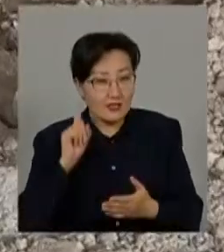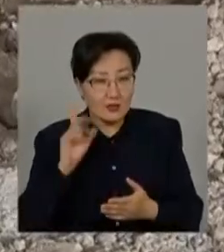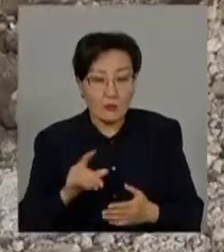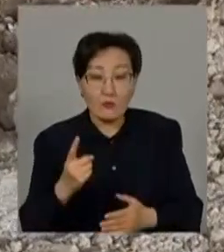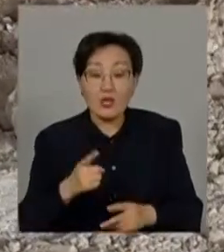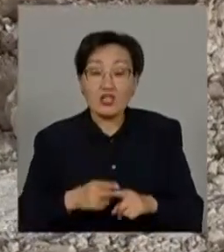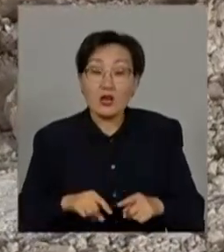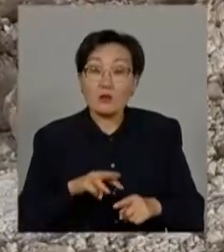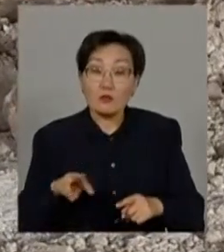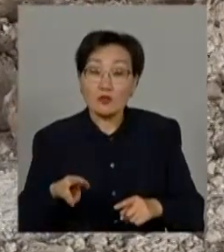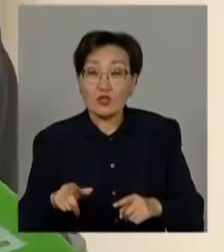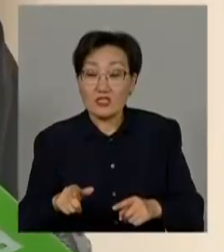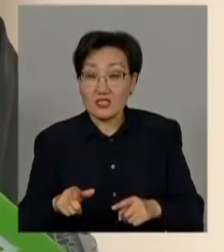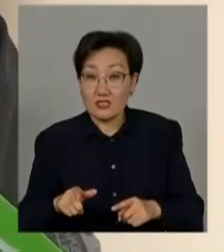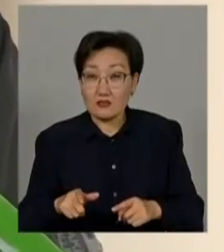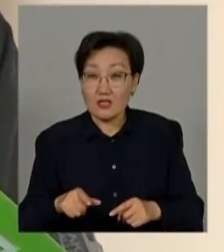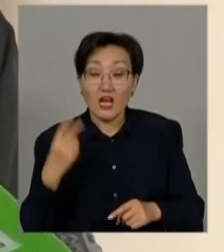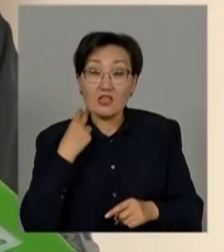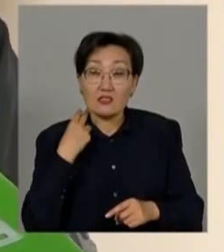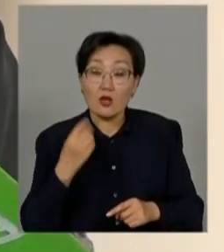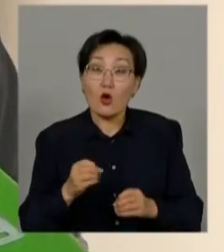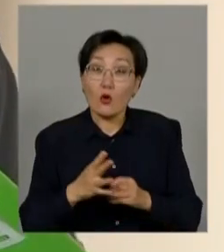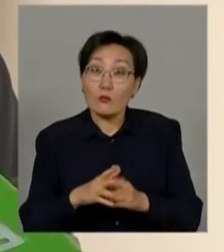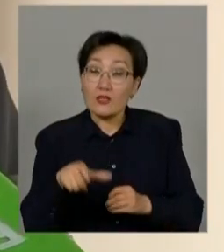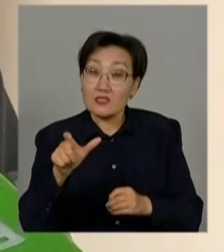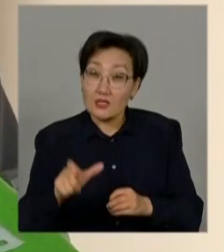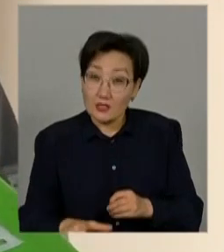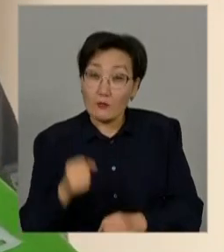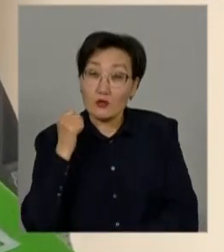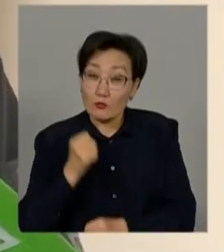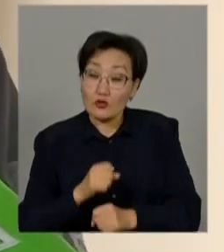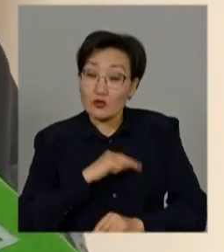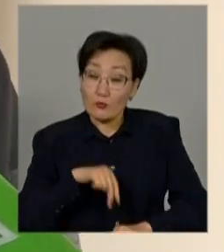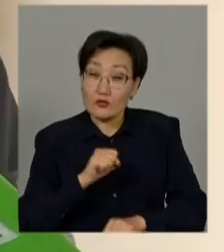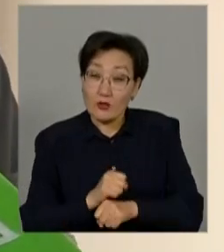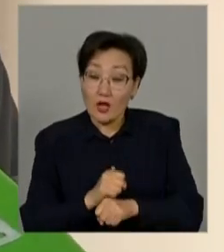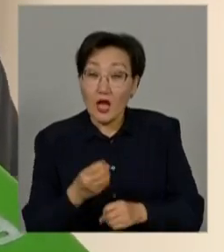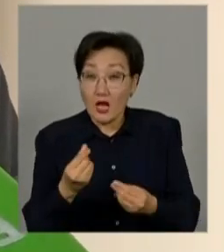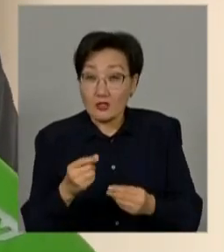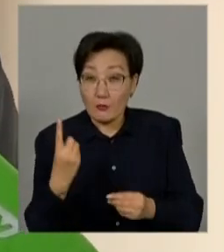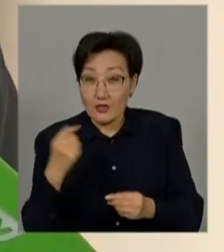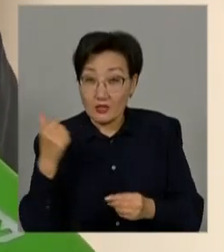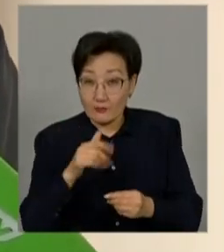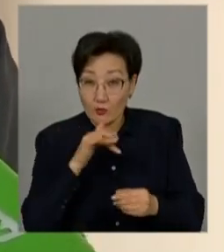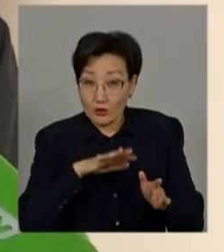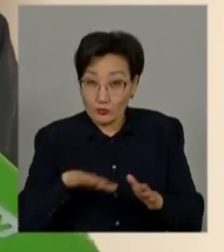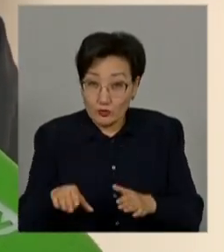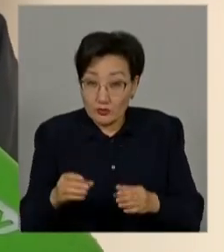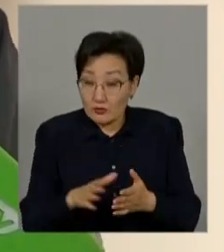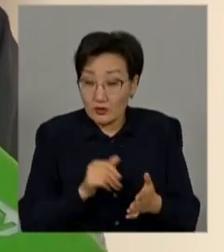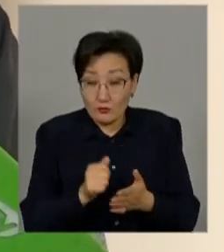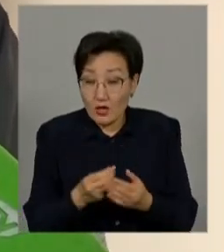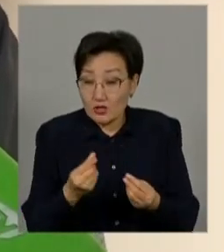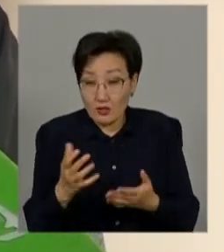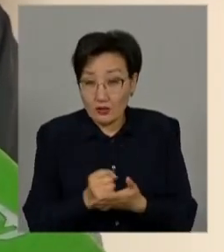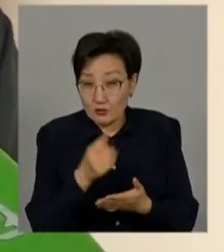миллион қарызы бар. 15 адам қазір тоқтаттық бәрін. Бәрін тоқтатып қойдық, ақшамызды міне бір жеті болды, әлі бір жеті болды тоқтатқанымызға. Бірақ ақшамыз алып